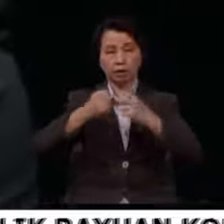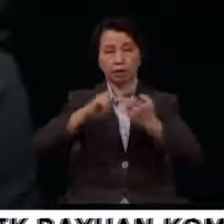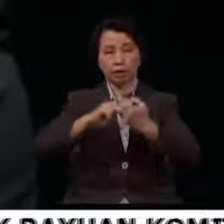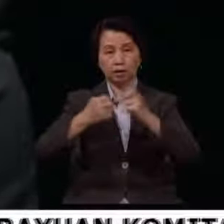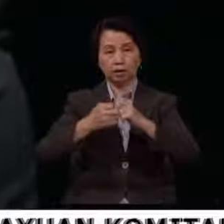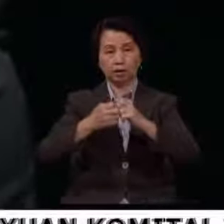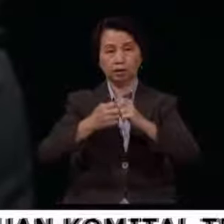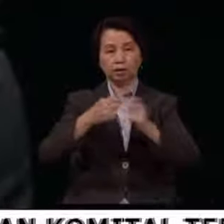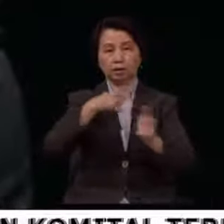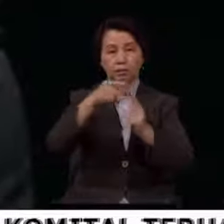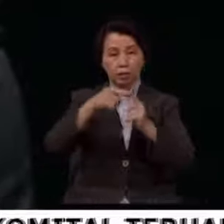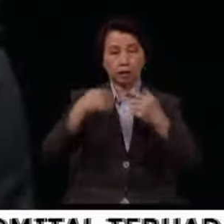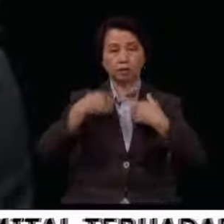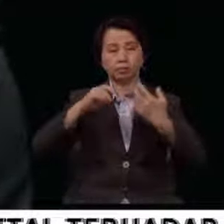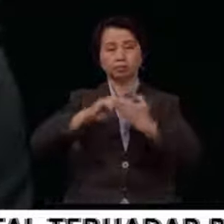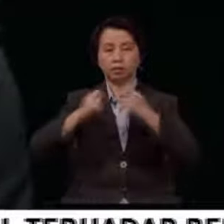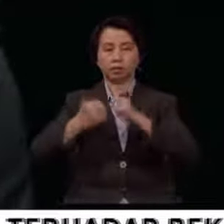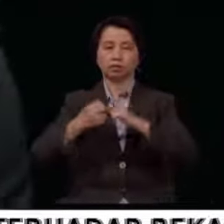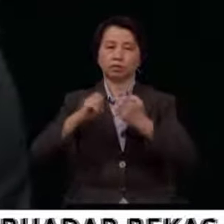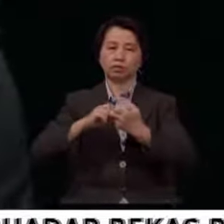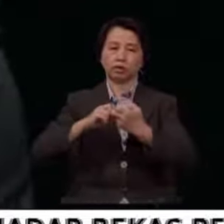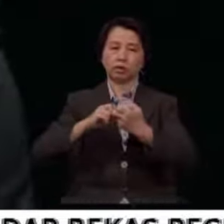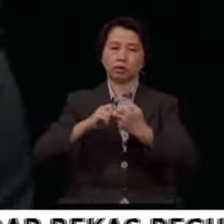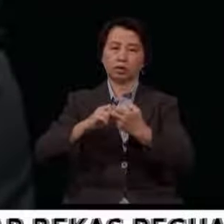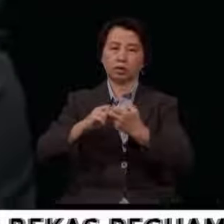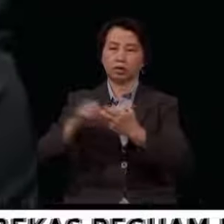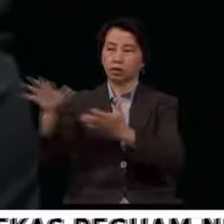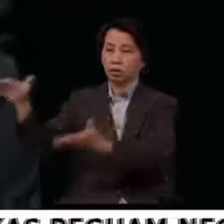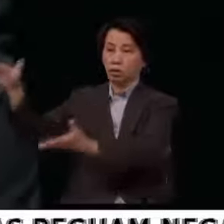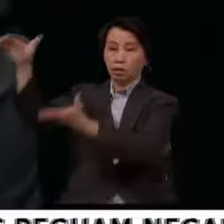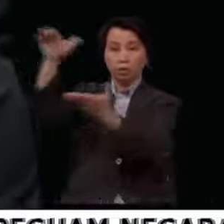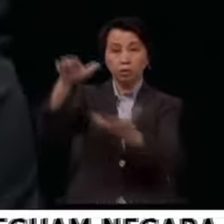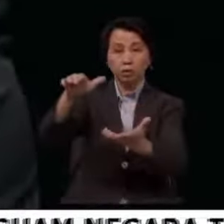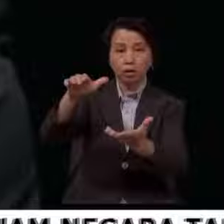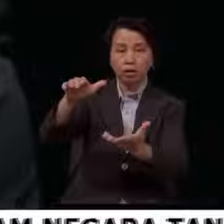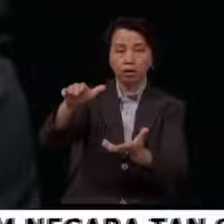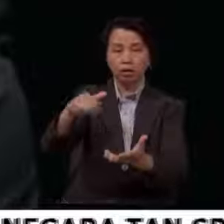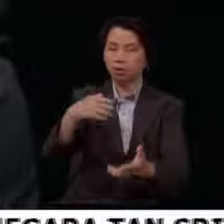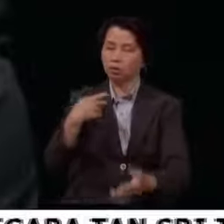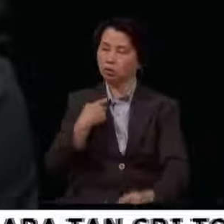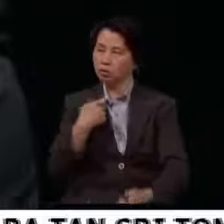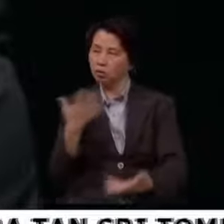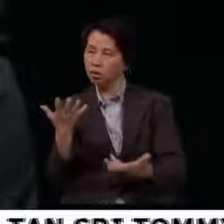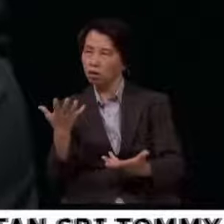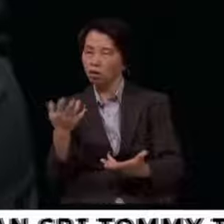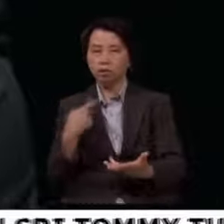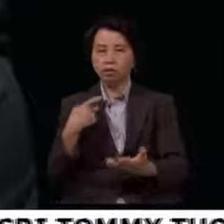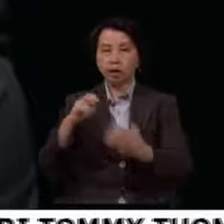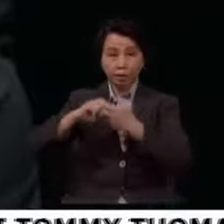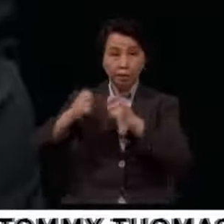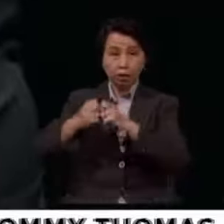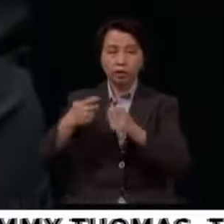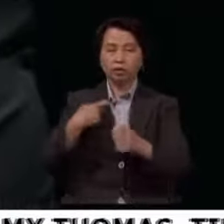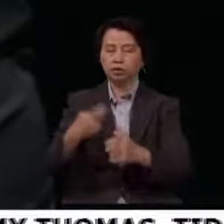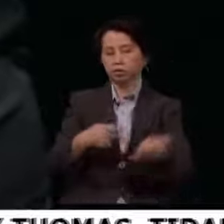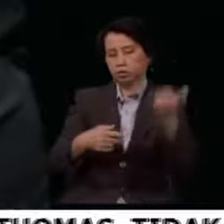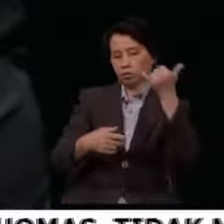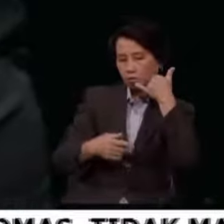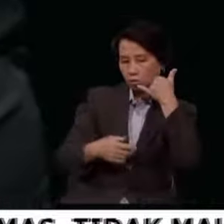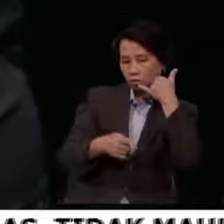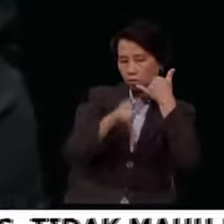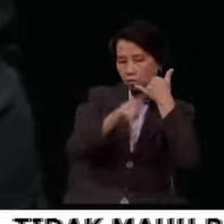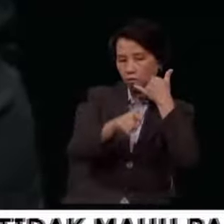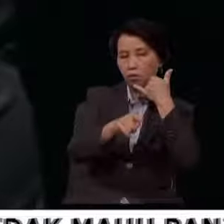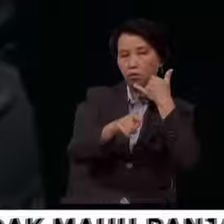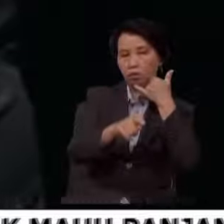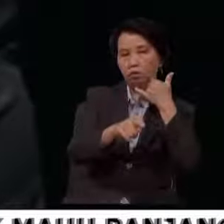Mengapa atau memahami keadaan replika bakalan jadi macam kita Letakkan hahaha skin